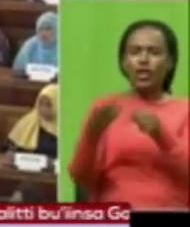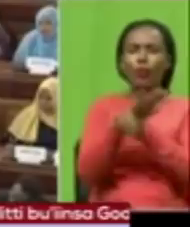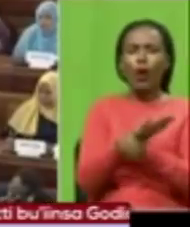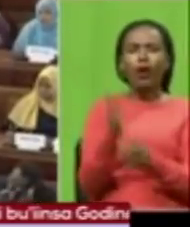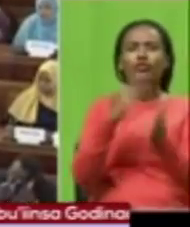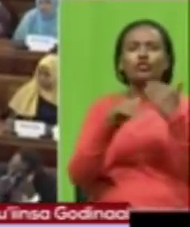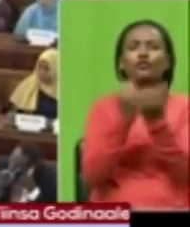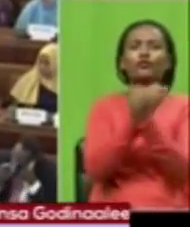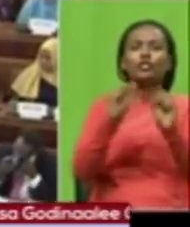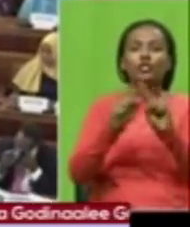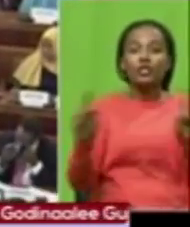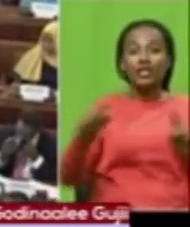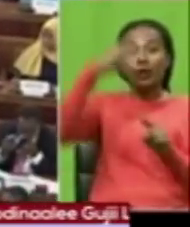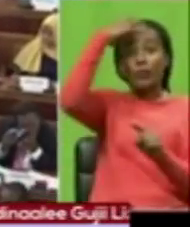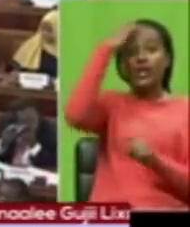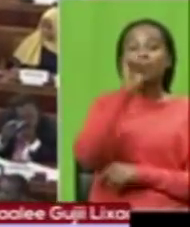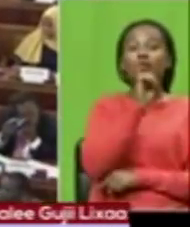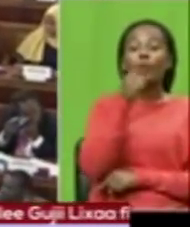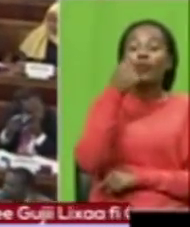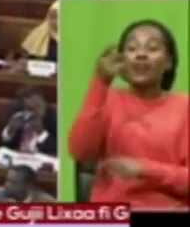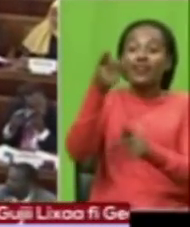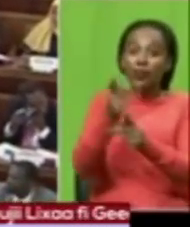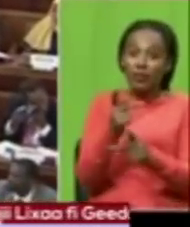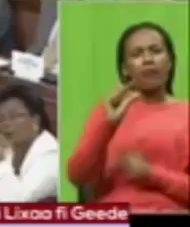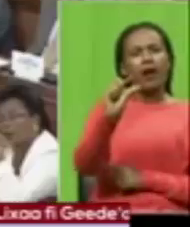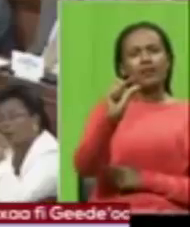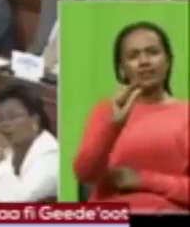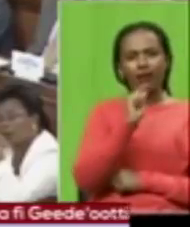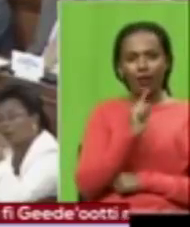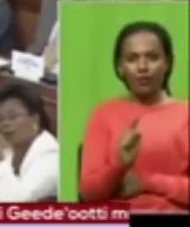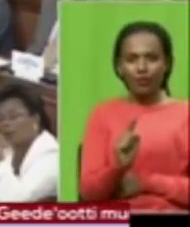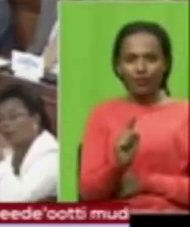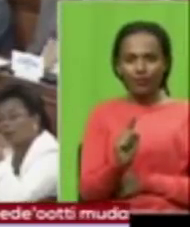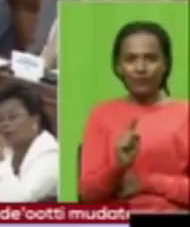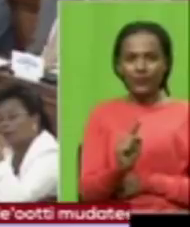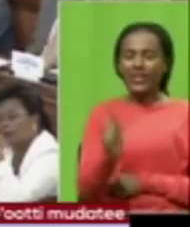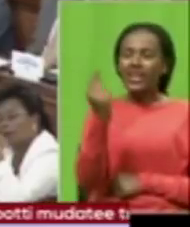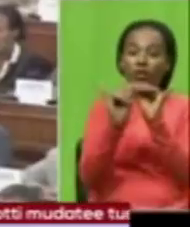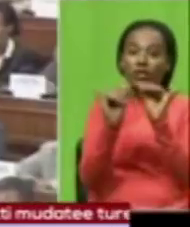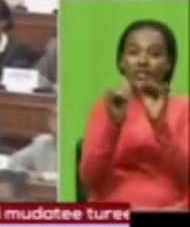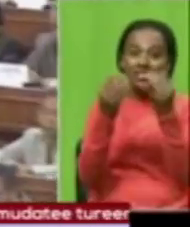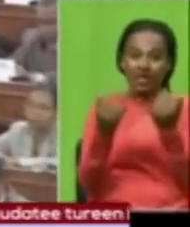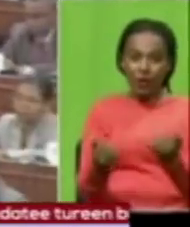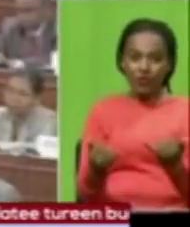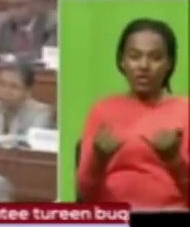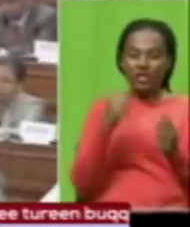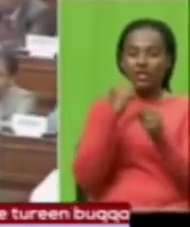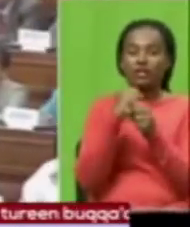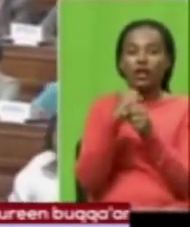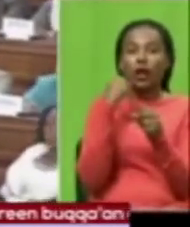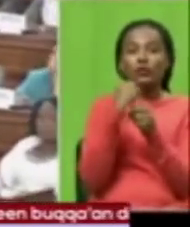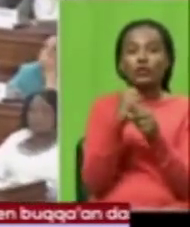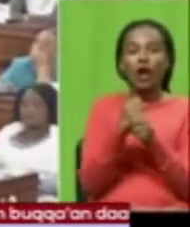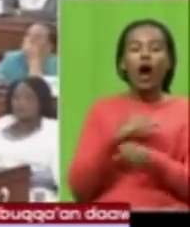948. Baajatichi kan bara dabreerra harka 3.6 caalmaa qaba. Baasii idileetif fi birrii biiliyoona 91